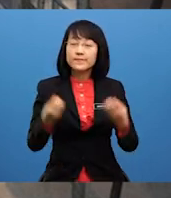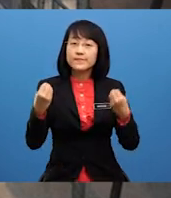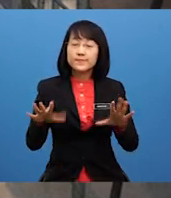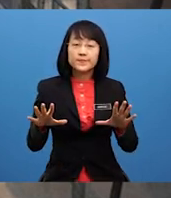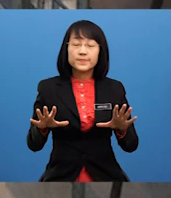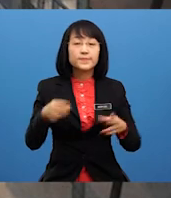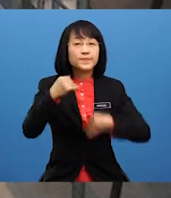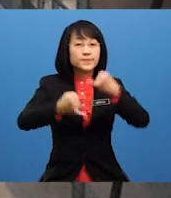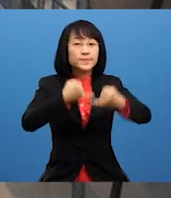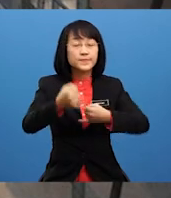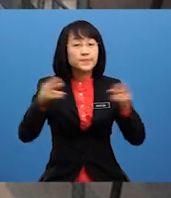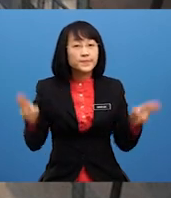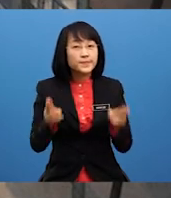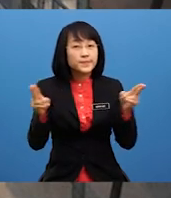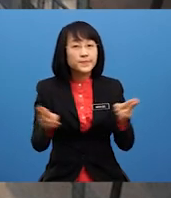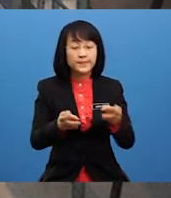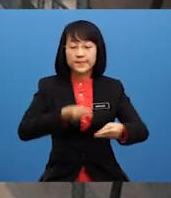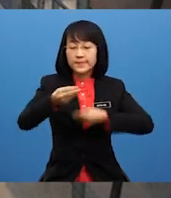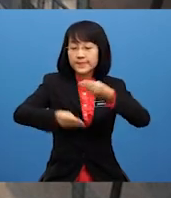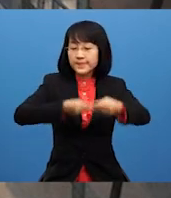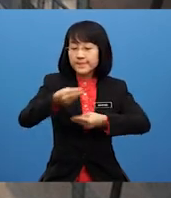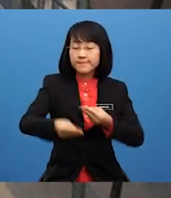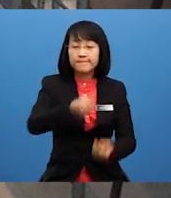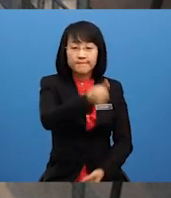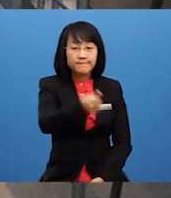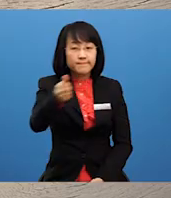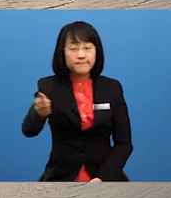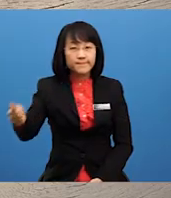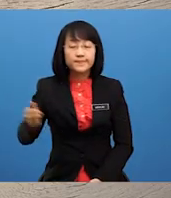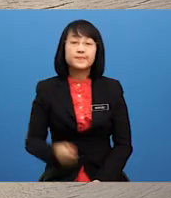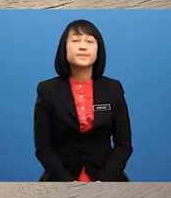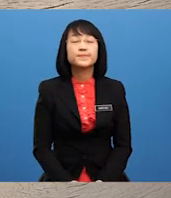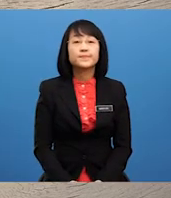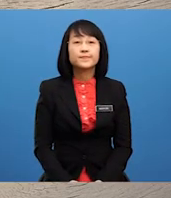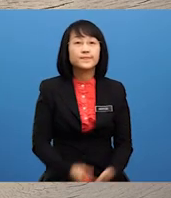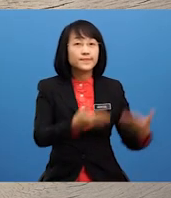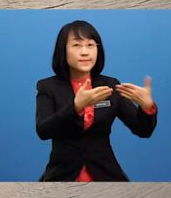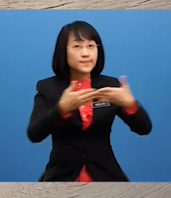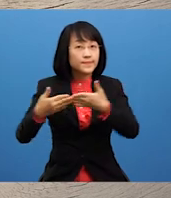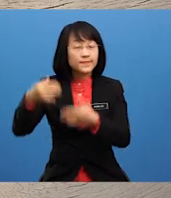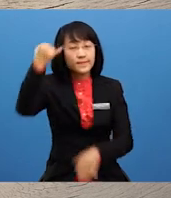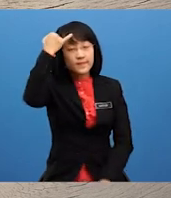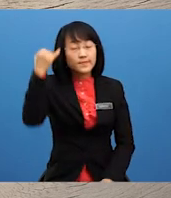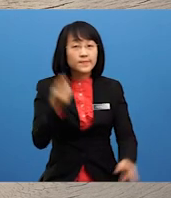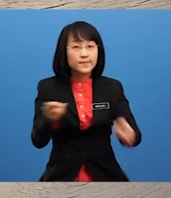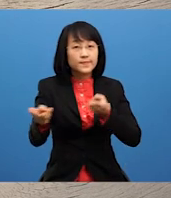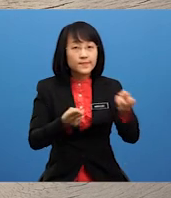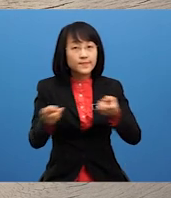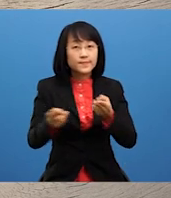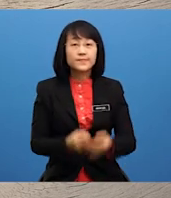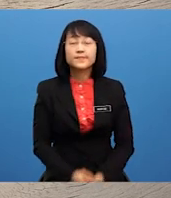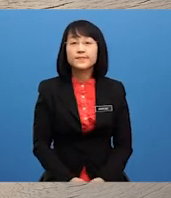berjaya mengusahakan perniagaan masing-masing. Seterusnya, ilmu pengurusan.